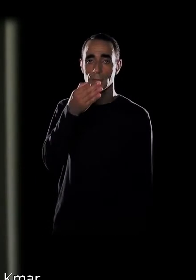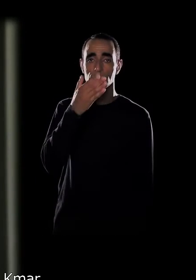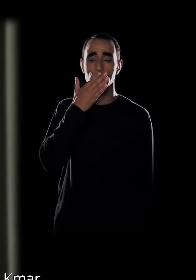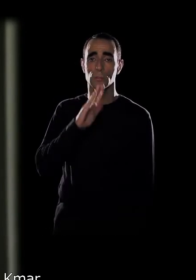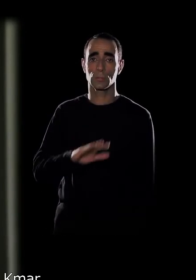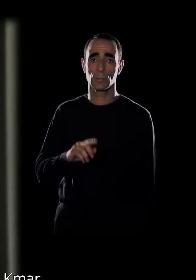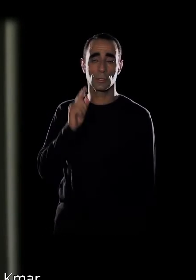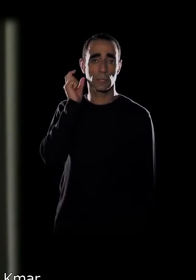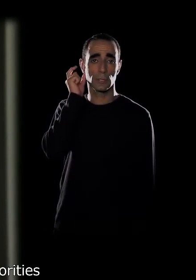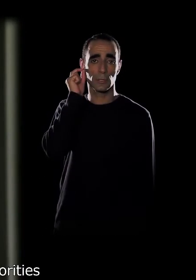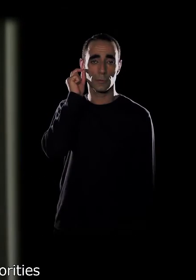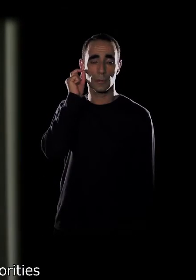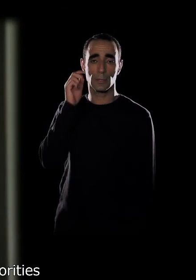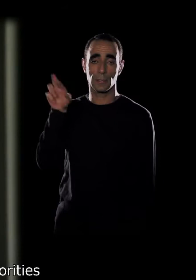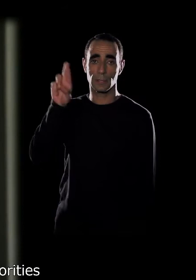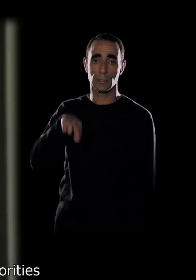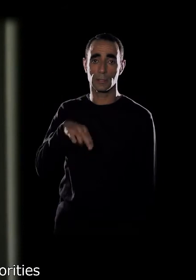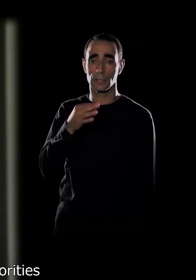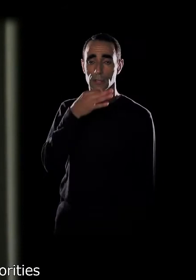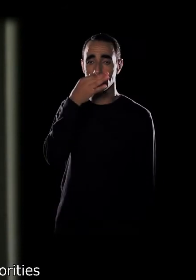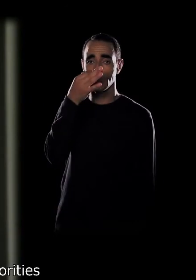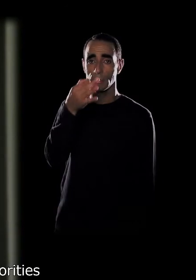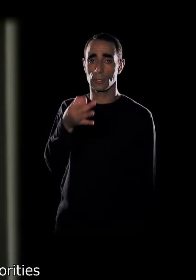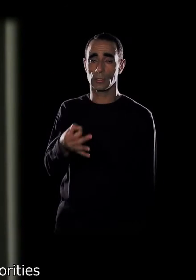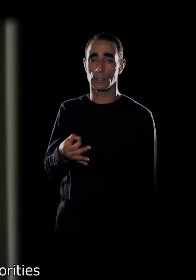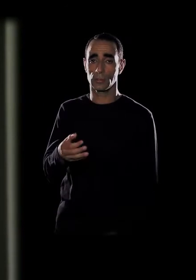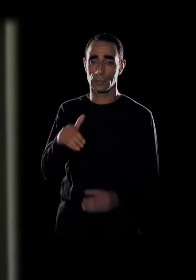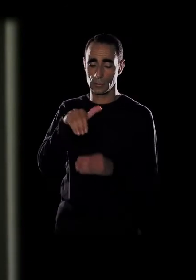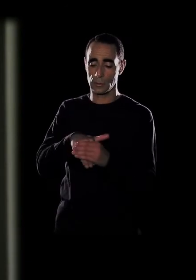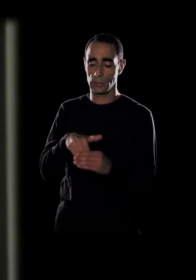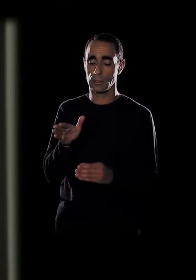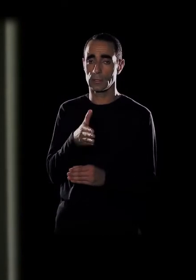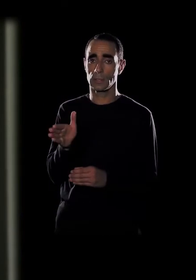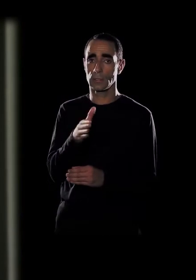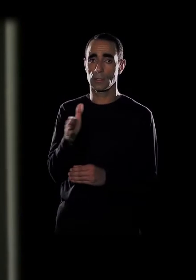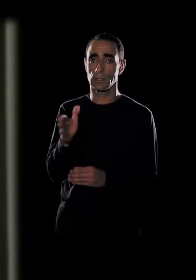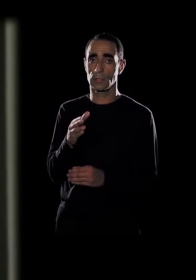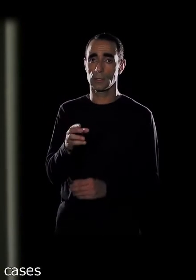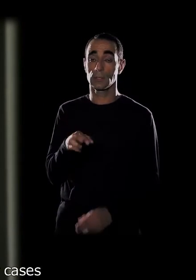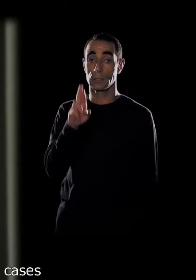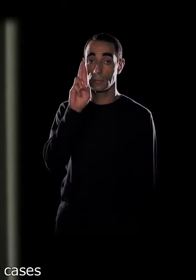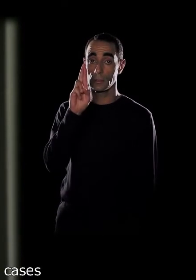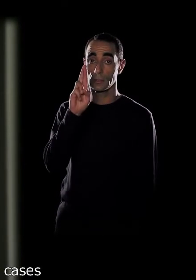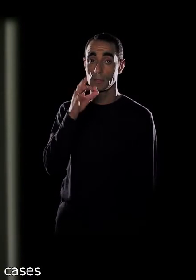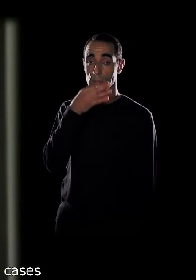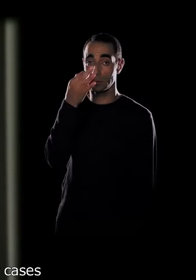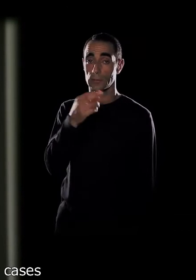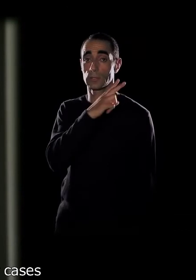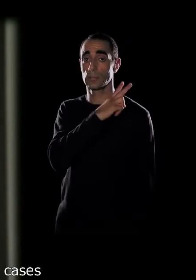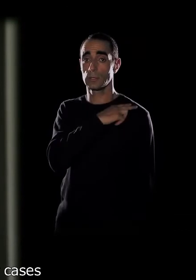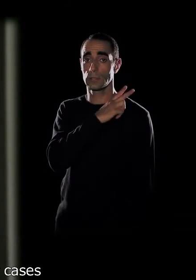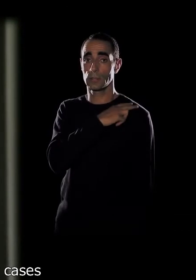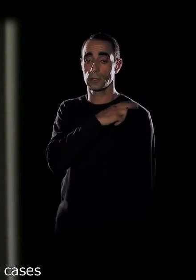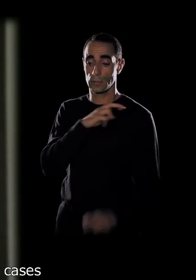شكرك قمر على هالشهادة إن شاء الله صوتك يوصل للسلطة ويتم التحقيق في هالعملية هذه اللي هي عملية